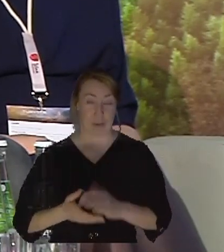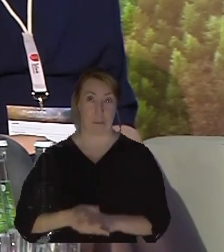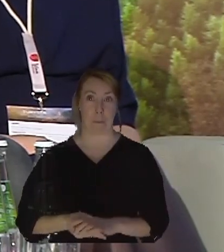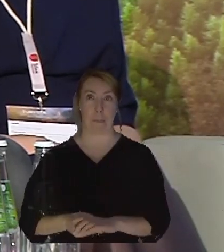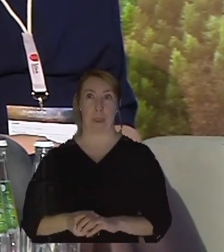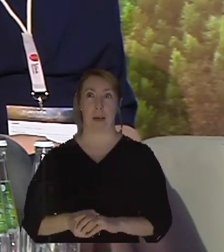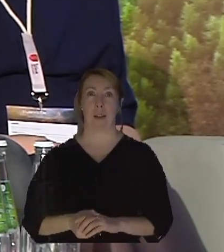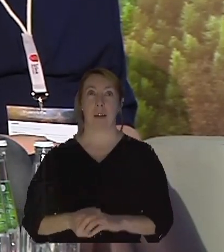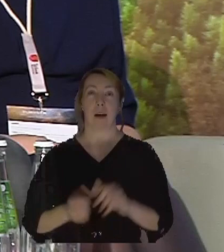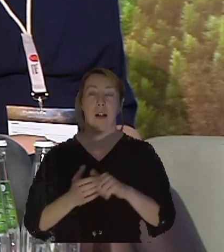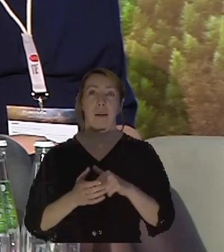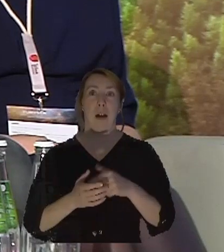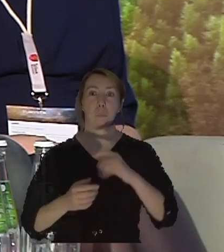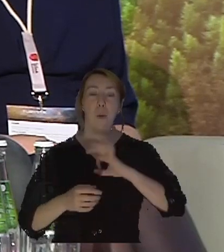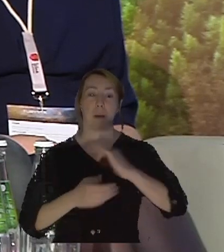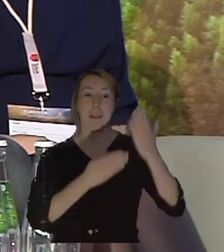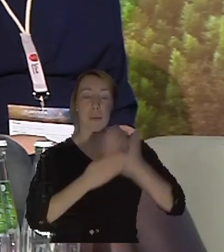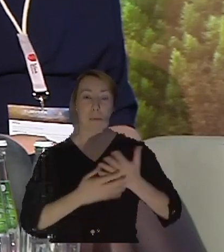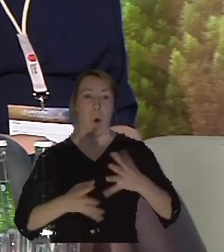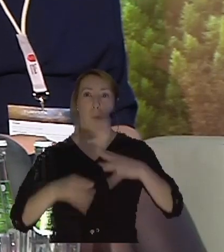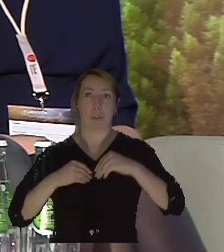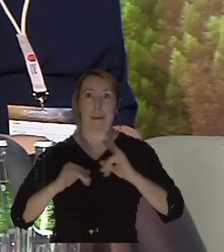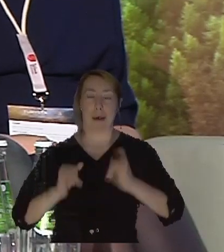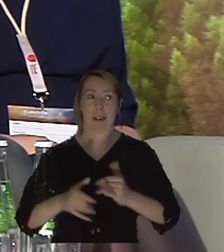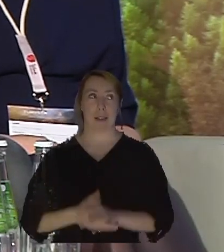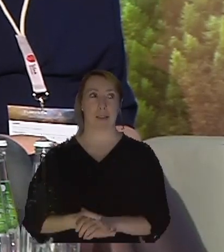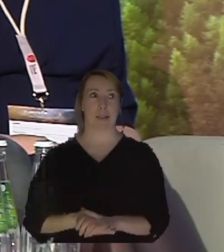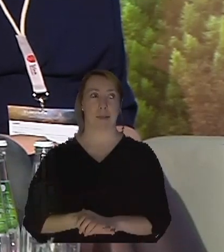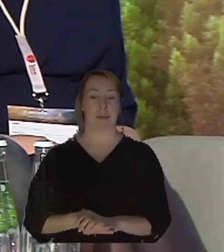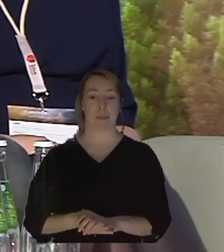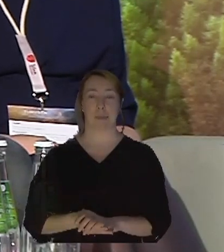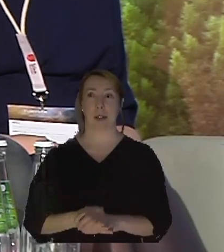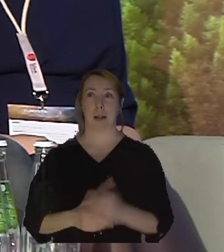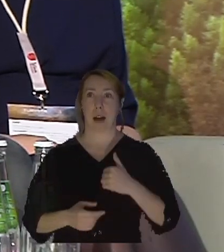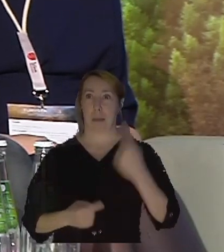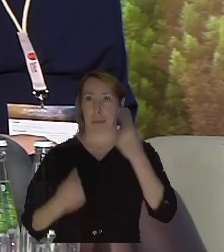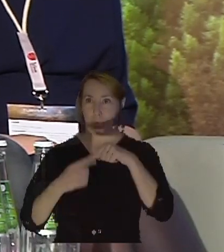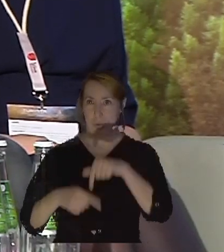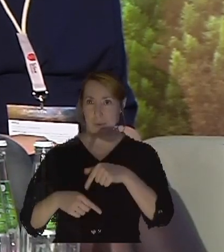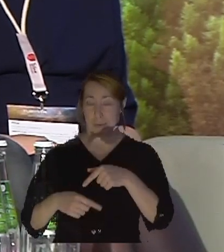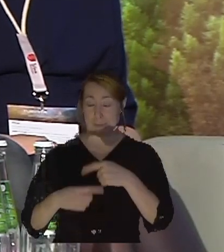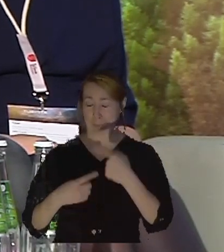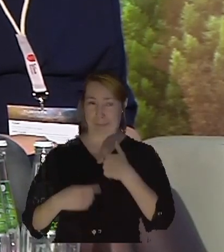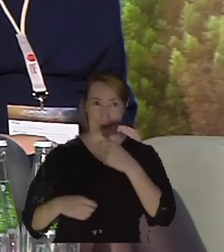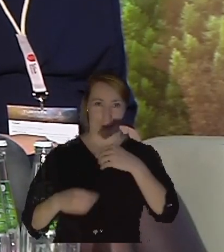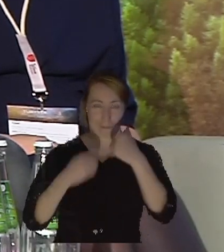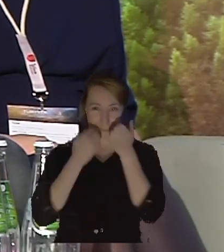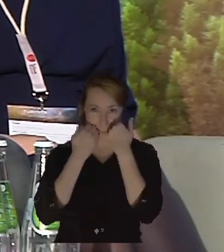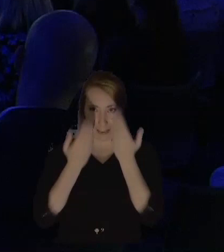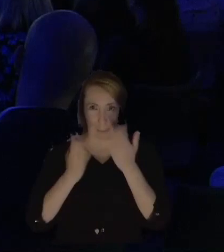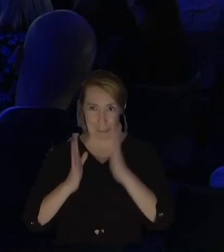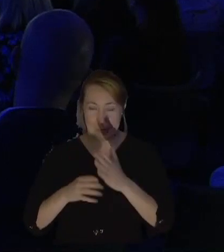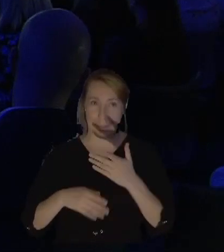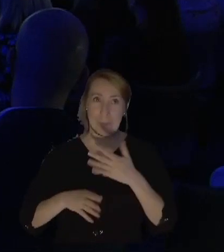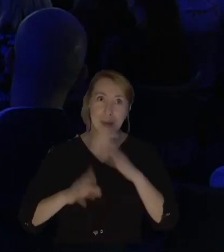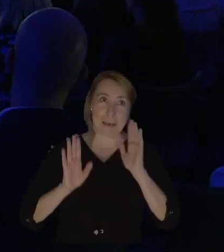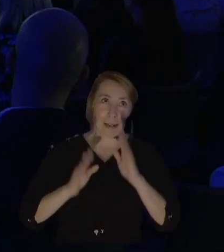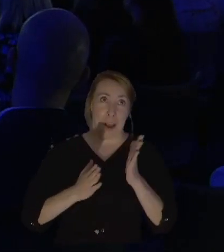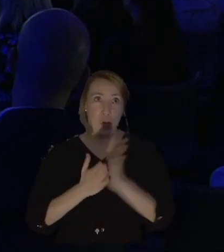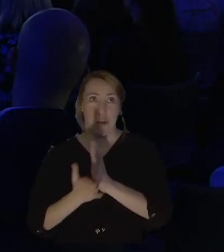Jak odebrałeś moje zaproszenie? Ja mam tylko wielką nadzieję, że ten blamasz, który tu za chwilę pewnie nastąpi, będę w stanie chociaż